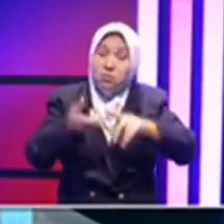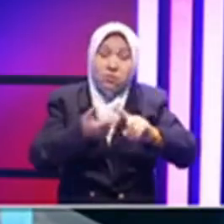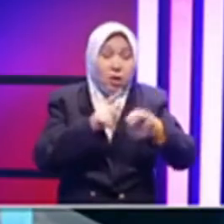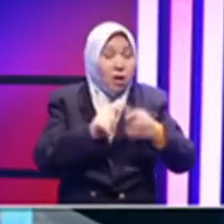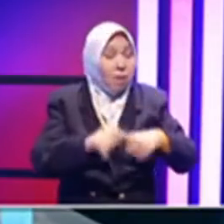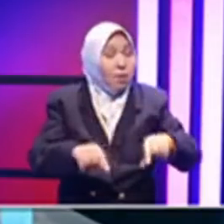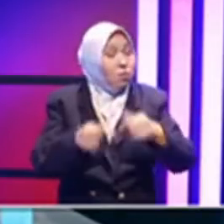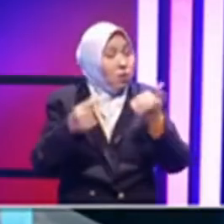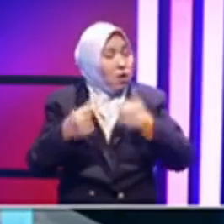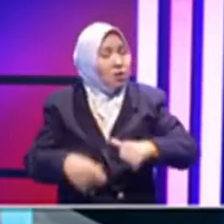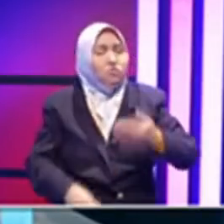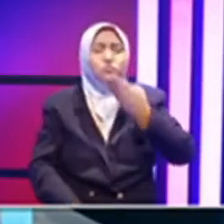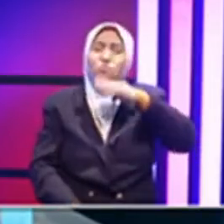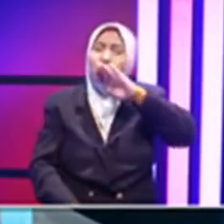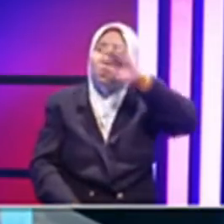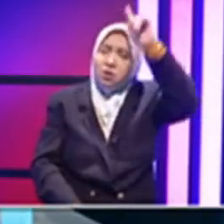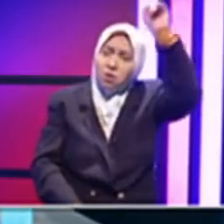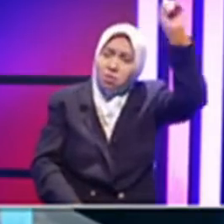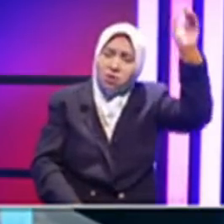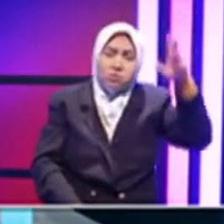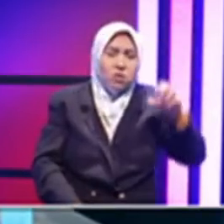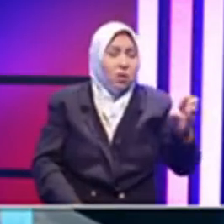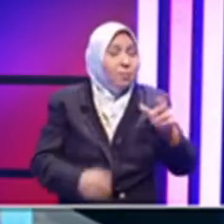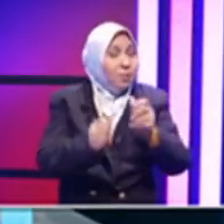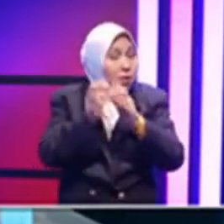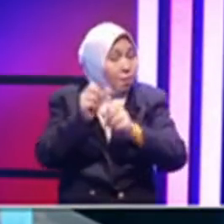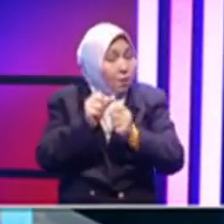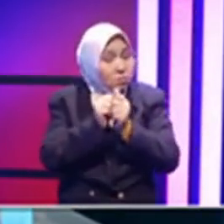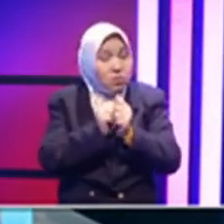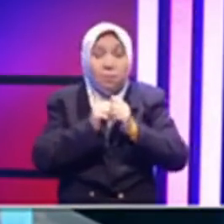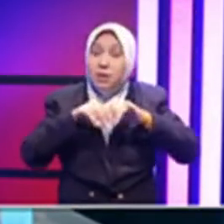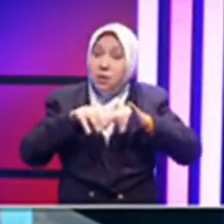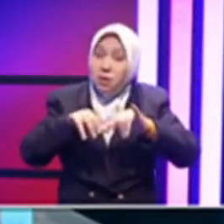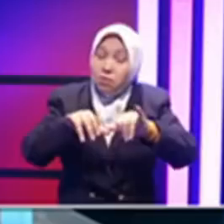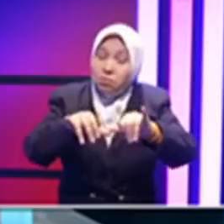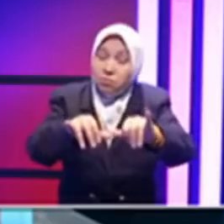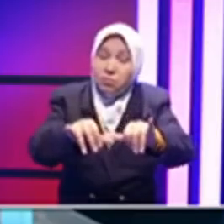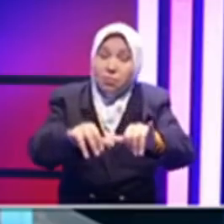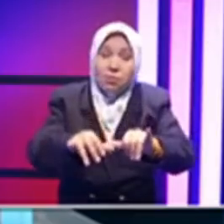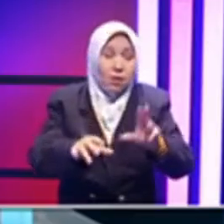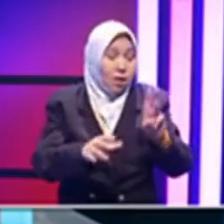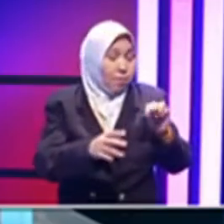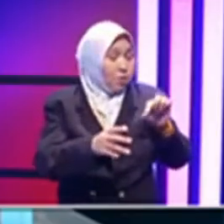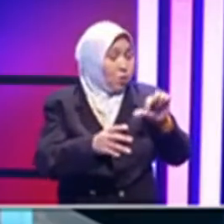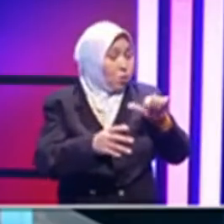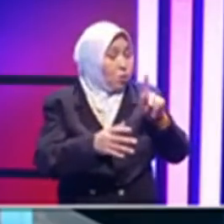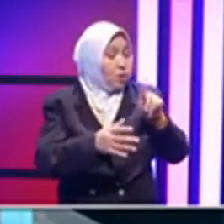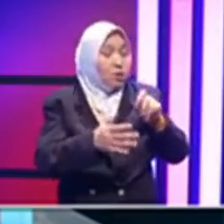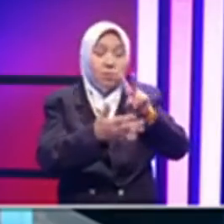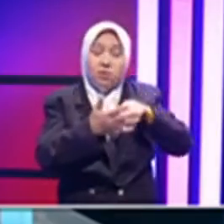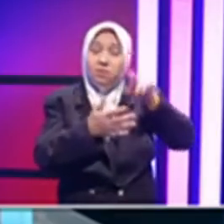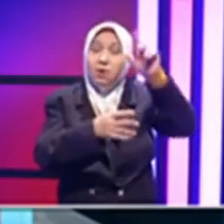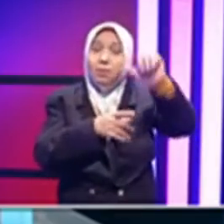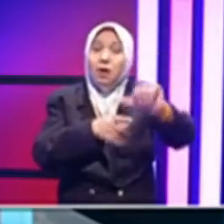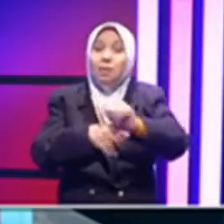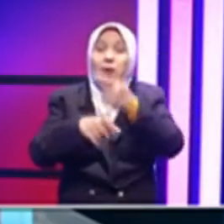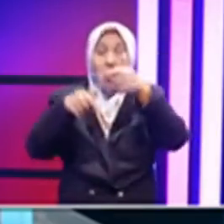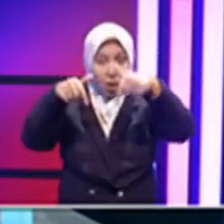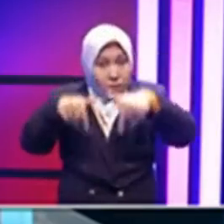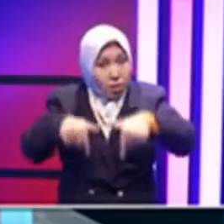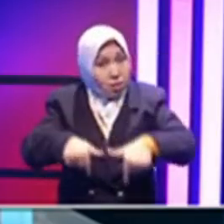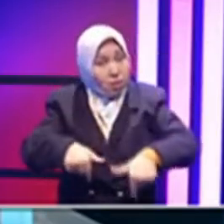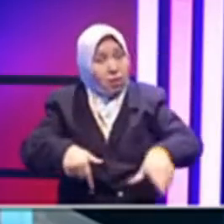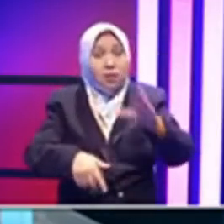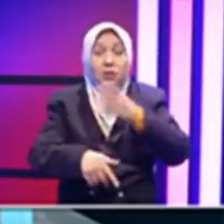sekalian. Alhamdulillah, syukur kepada Allah Subhanahu Wa Taala dapat sama-sama kita meneruskan dalam My Quran Time, baca faham amal pada hari ini.